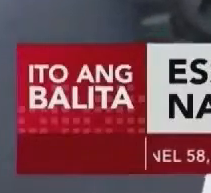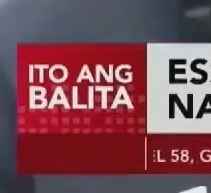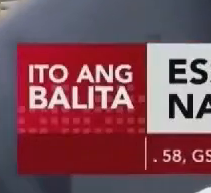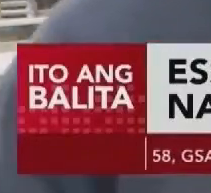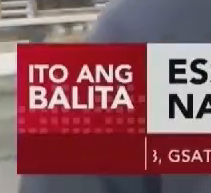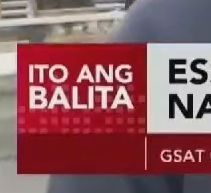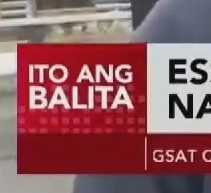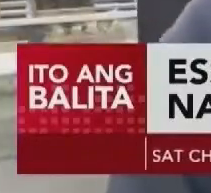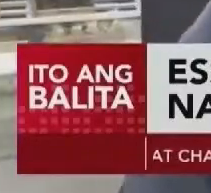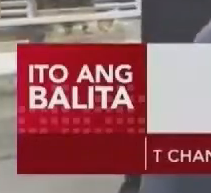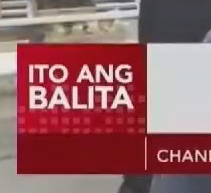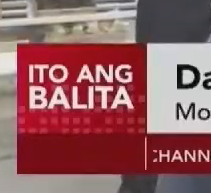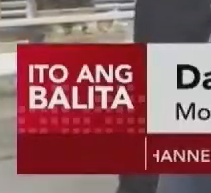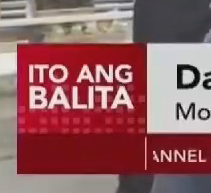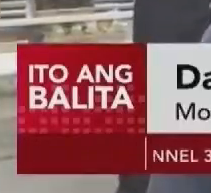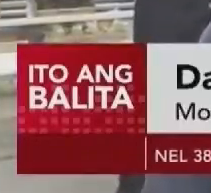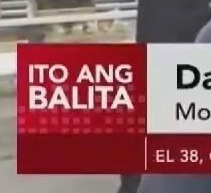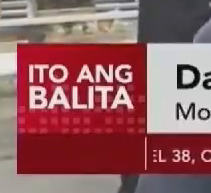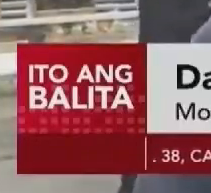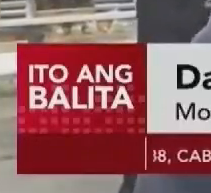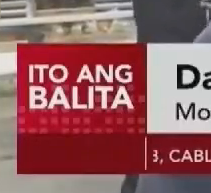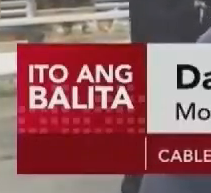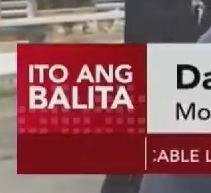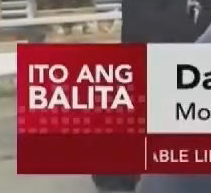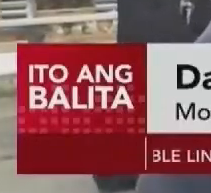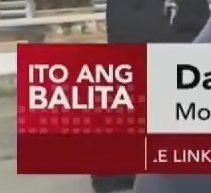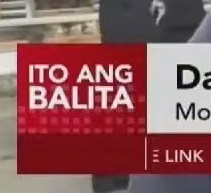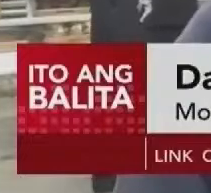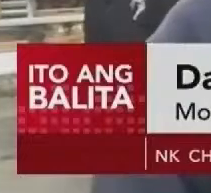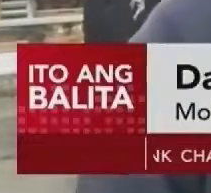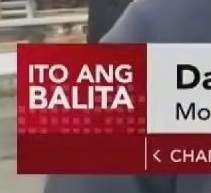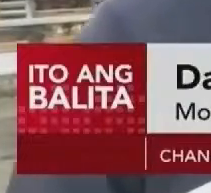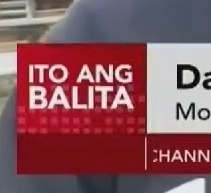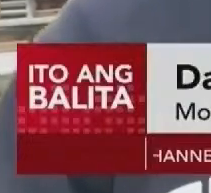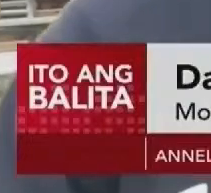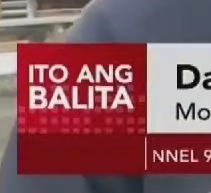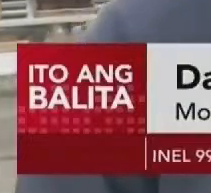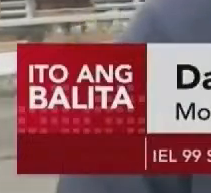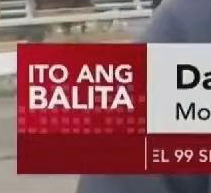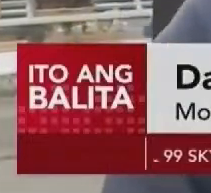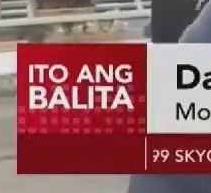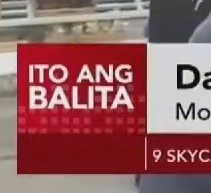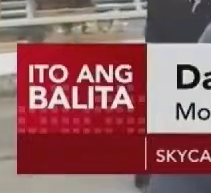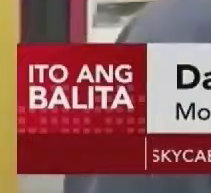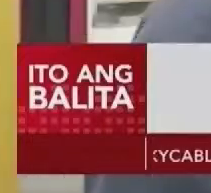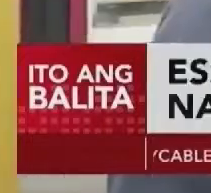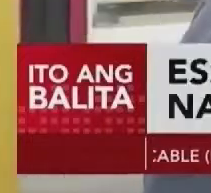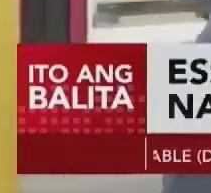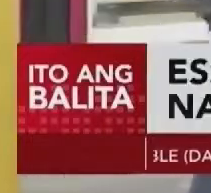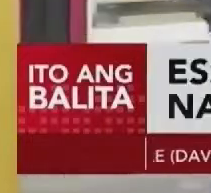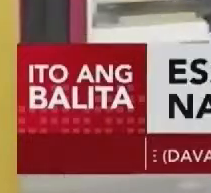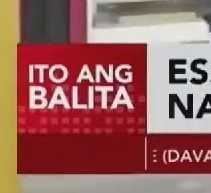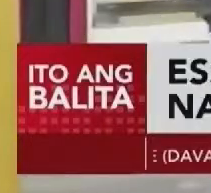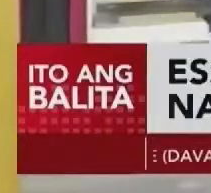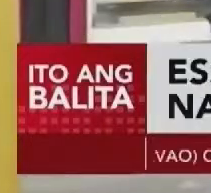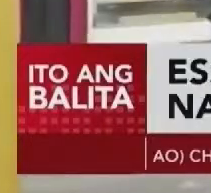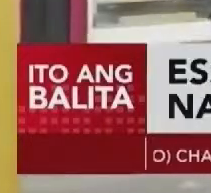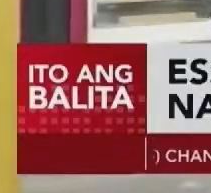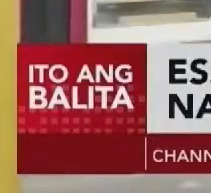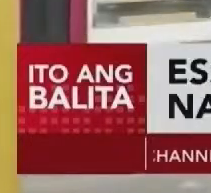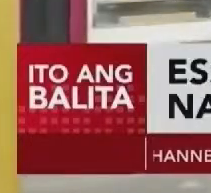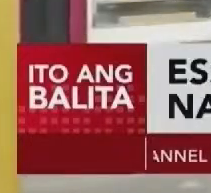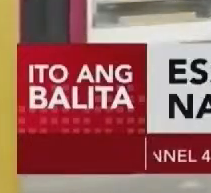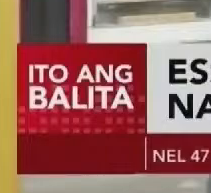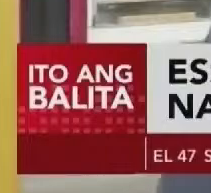ano lang, ibibigay ko sa bata ko, anak ko. Di bali na sa akin, wala. Basta sa anak ko lang, sisiguruhin ko lang. Maraming salamat